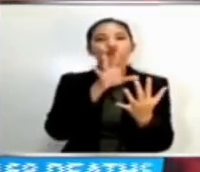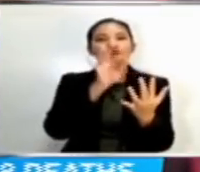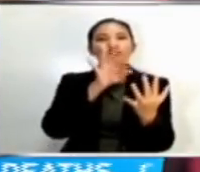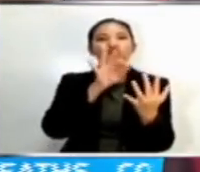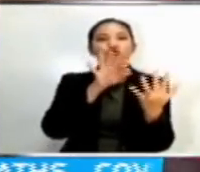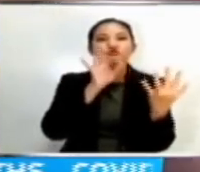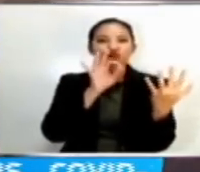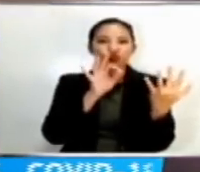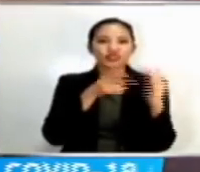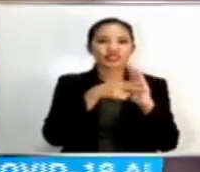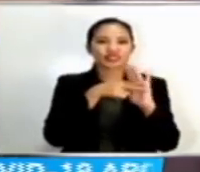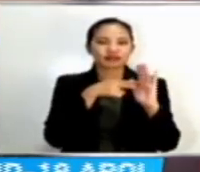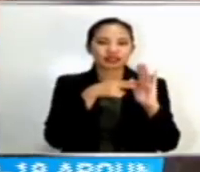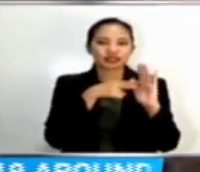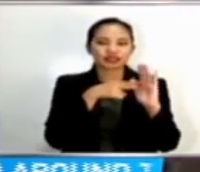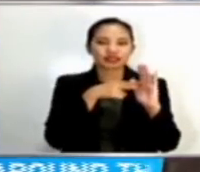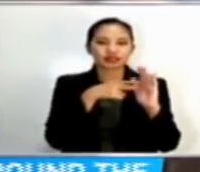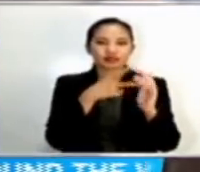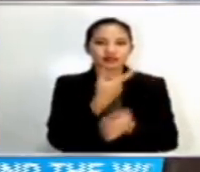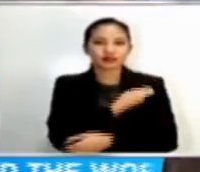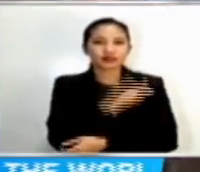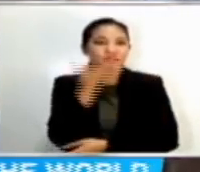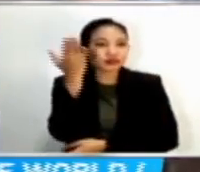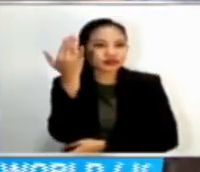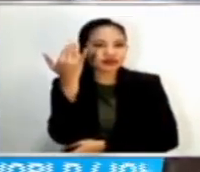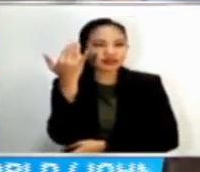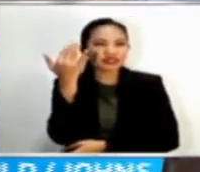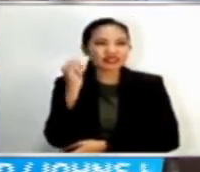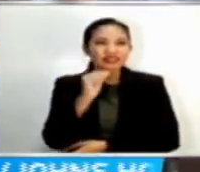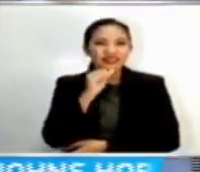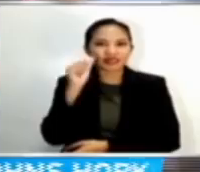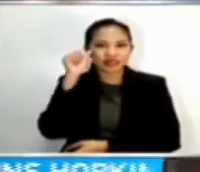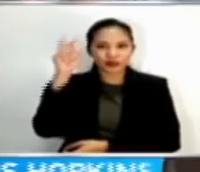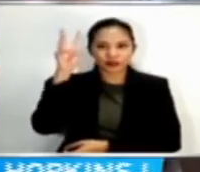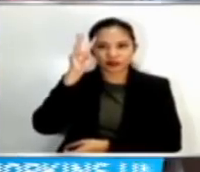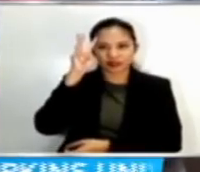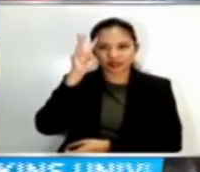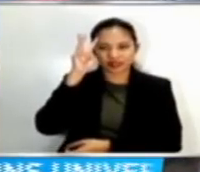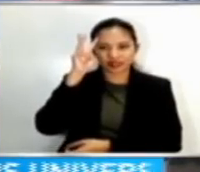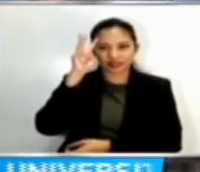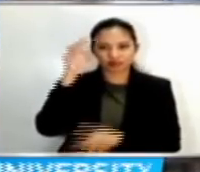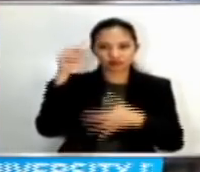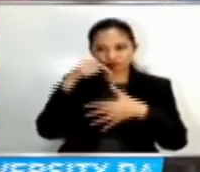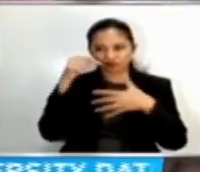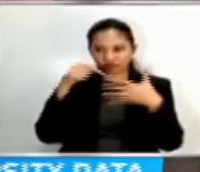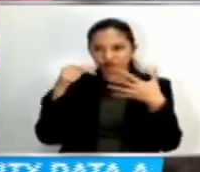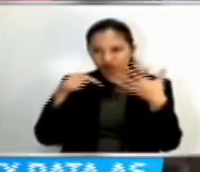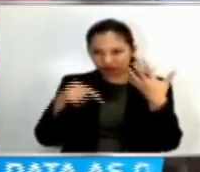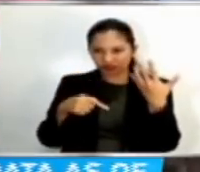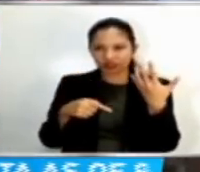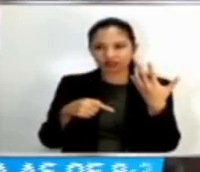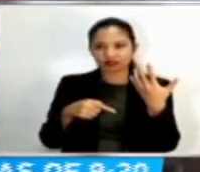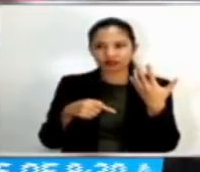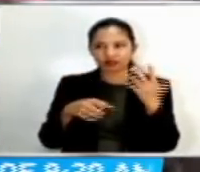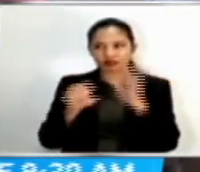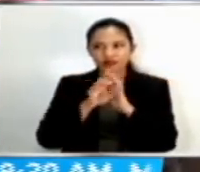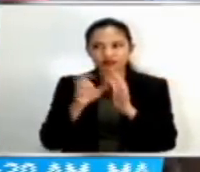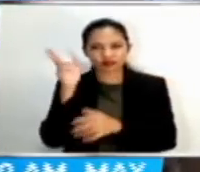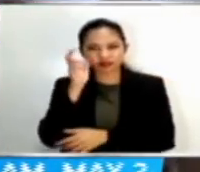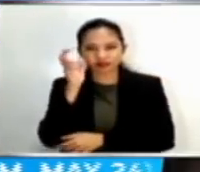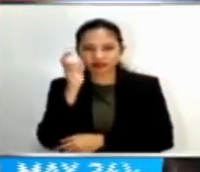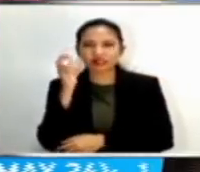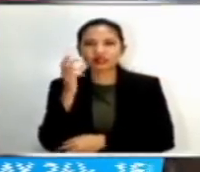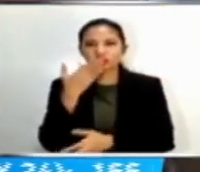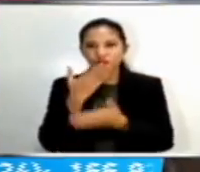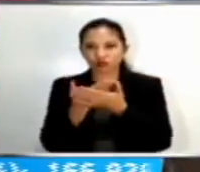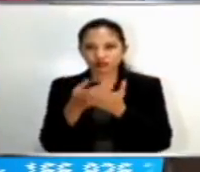yung detalye. Kung, parang naririnig lang nila na mas magandang ganitong brand, ganito. Pero pag nakita